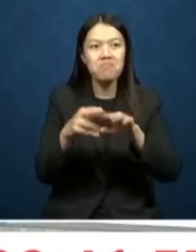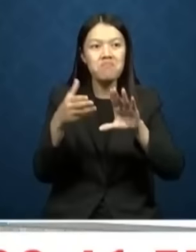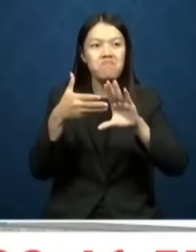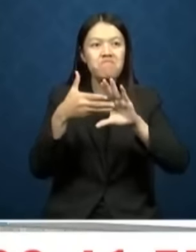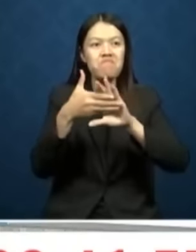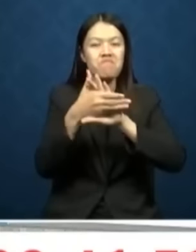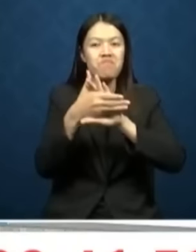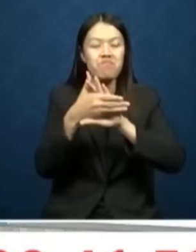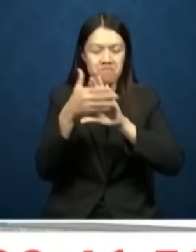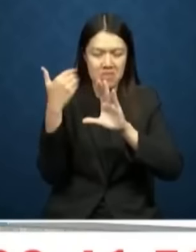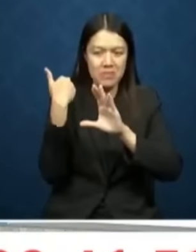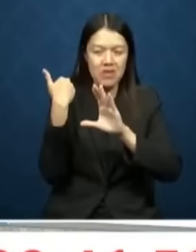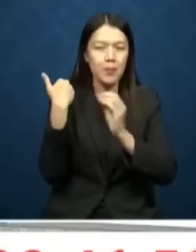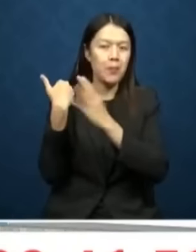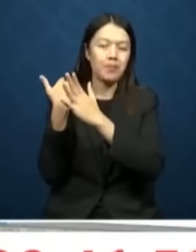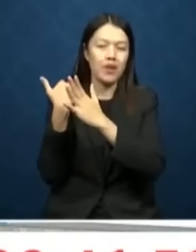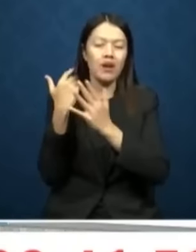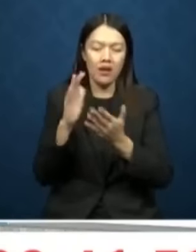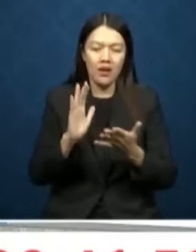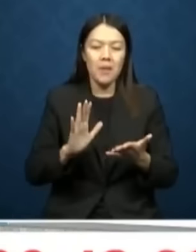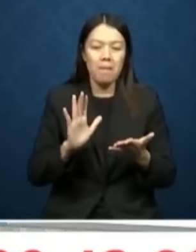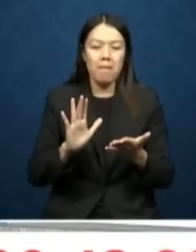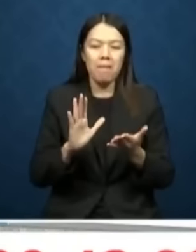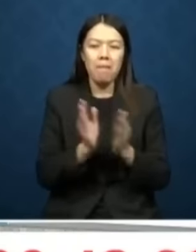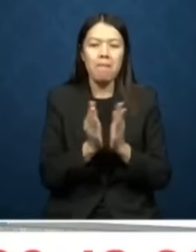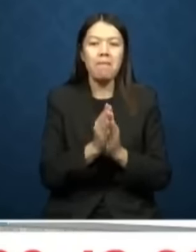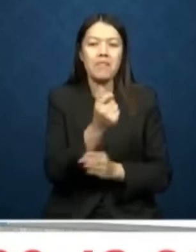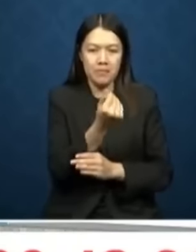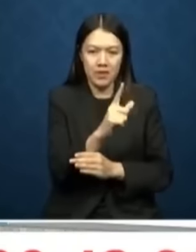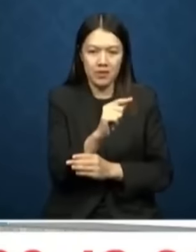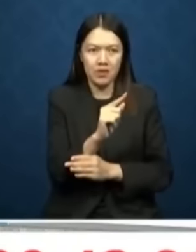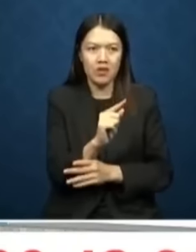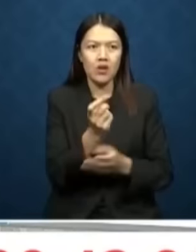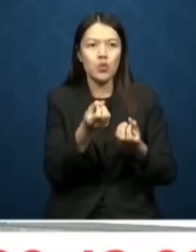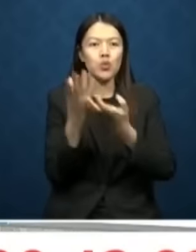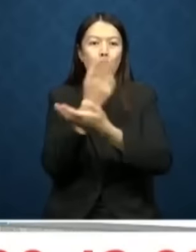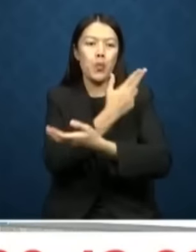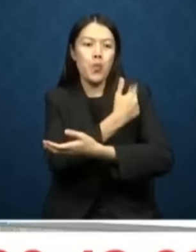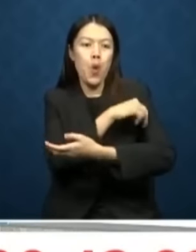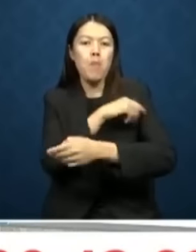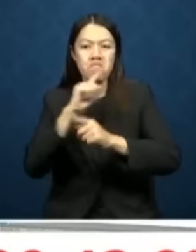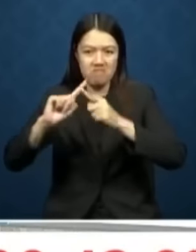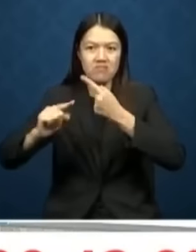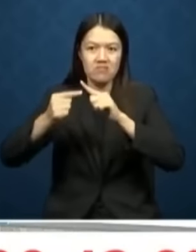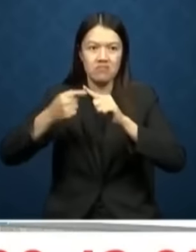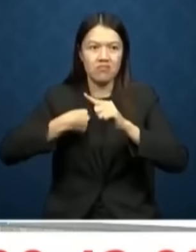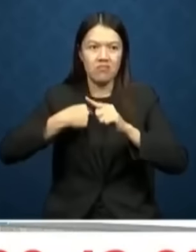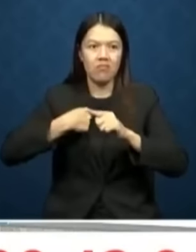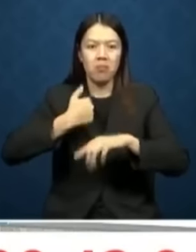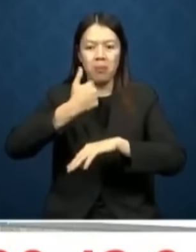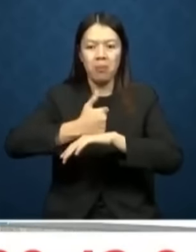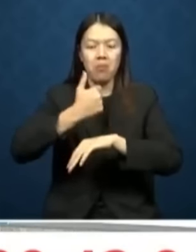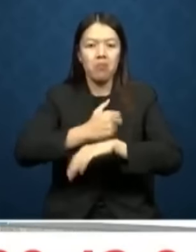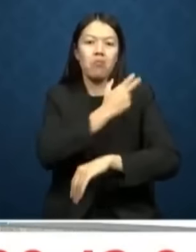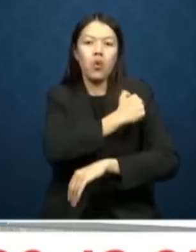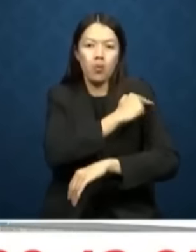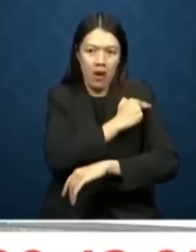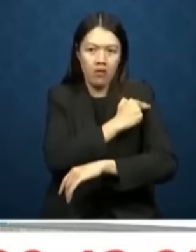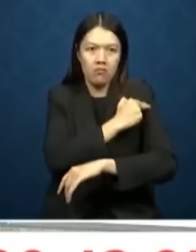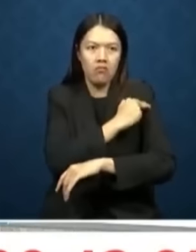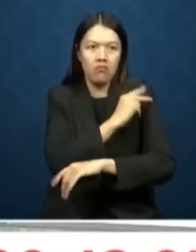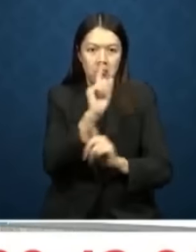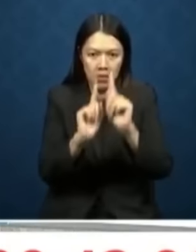ฉายแล้วครับให้คะแนน11คะแนนนะครับผมส่งไปให้แพทย์ที่เป็นเพื่อนระดับผู้อำนวยการโรงพยาบาล